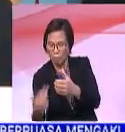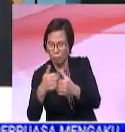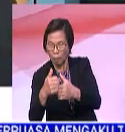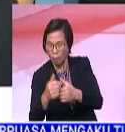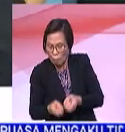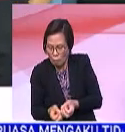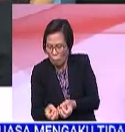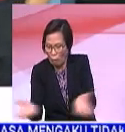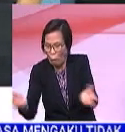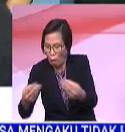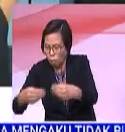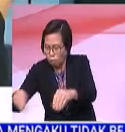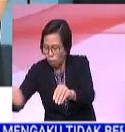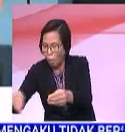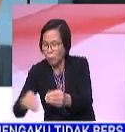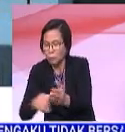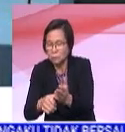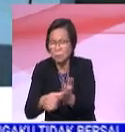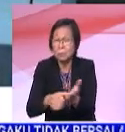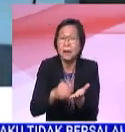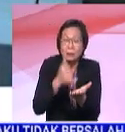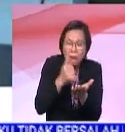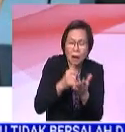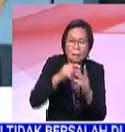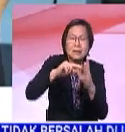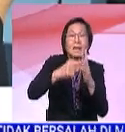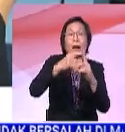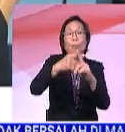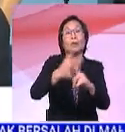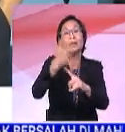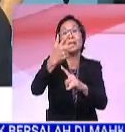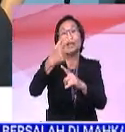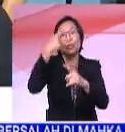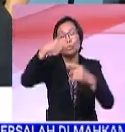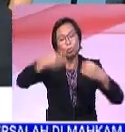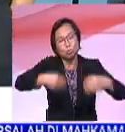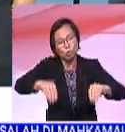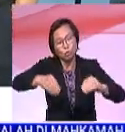sindiket pengedaran dadah sejak Mac lalu untuk pasaran tempatan.